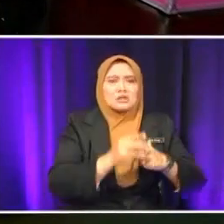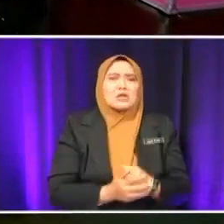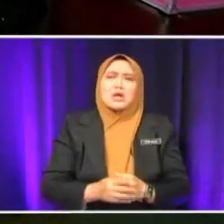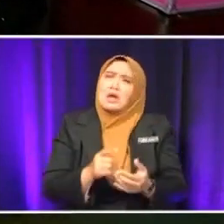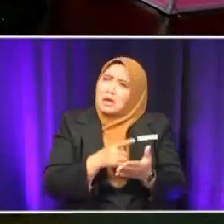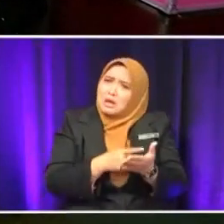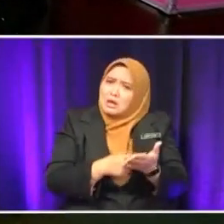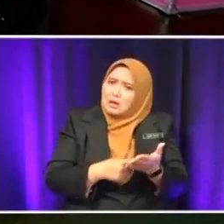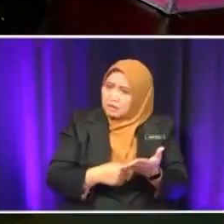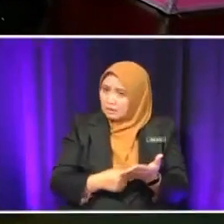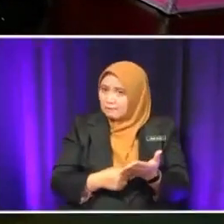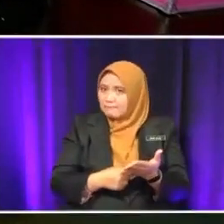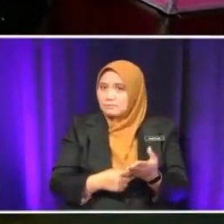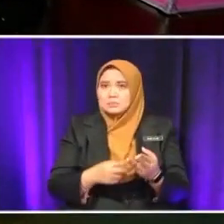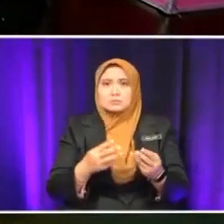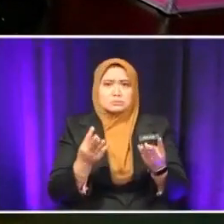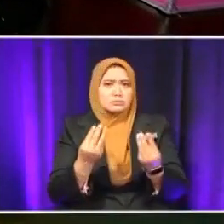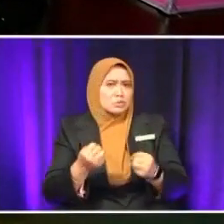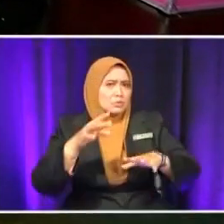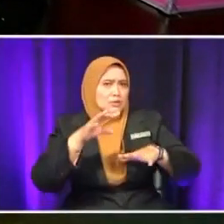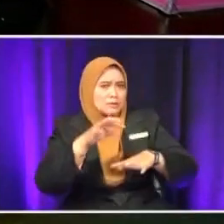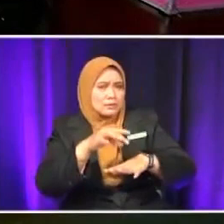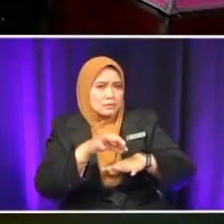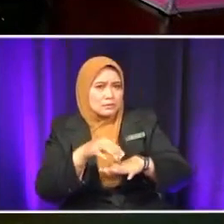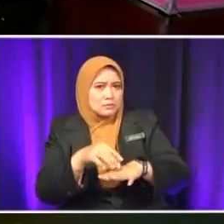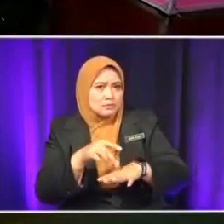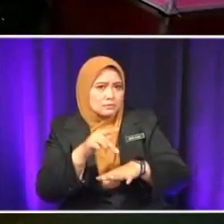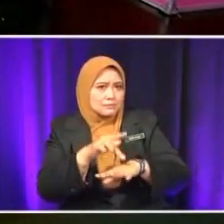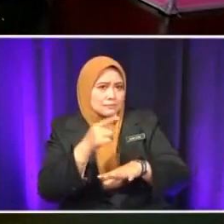tadi? Istilah tadi? Dia akan menghasilkan apa? Ya, silakan Naim.